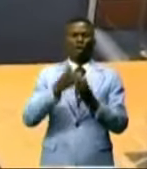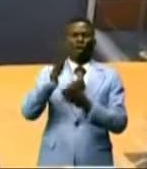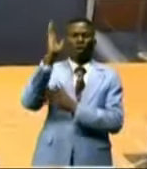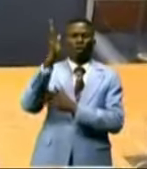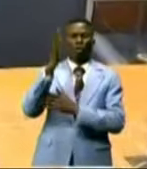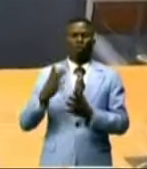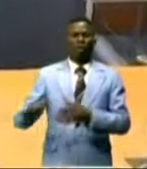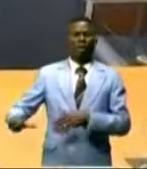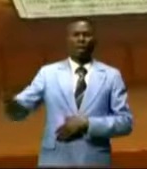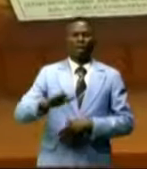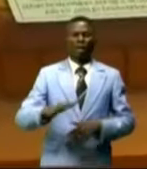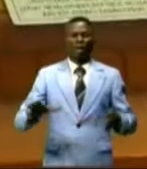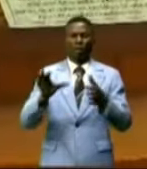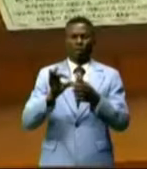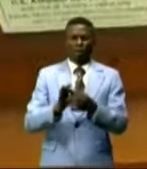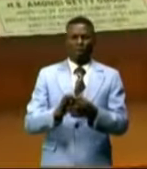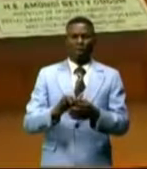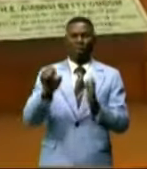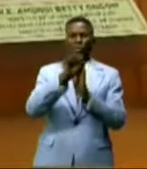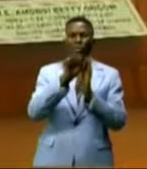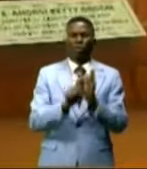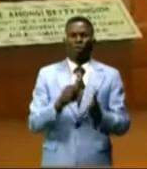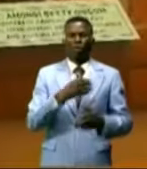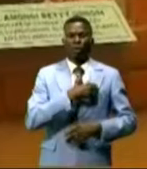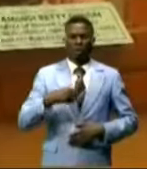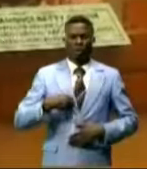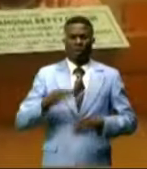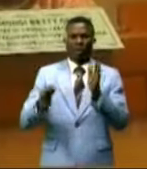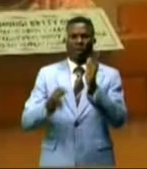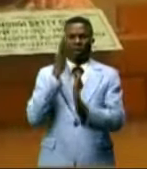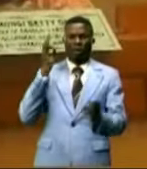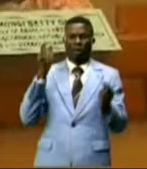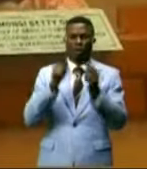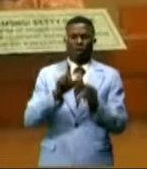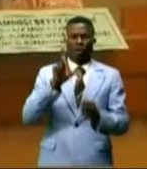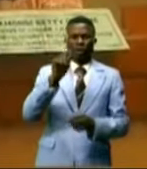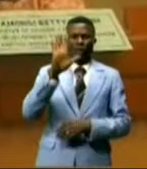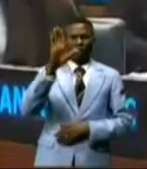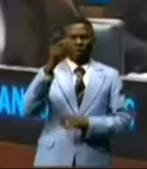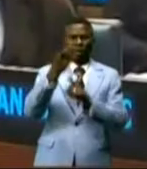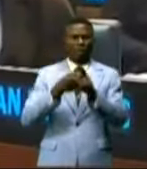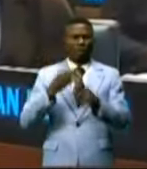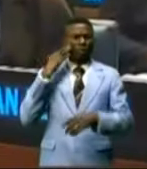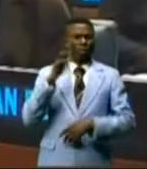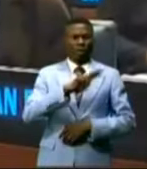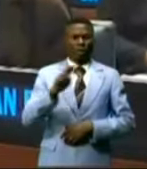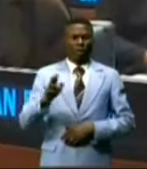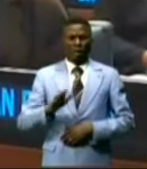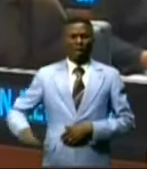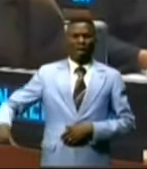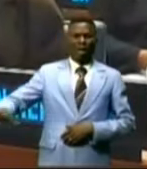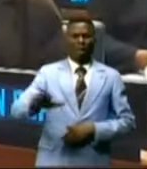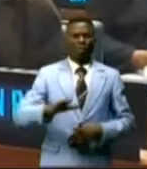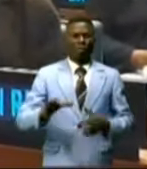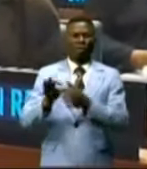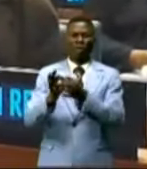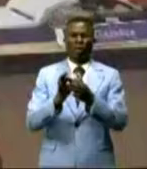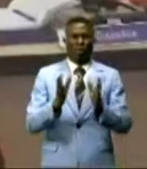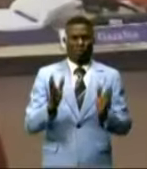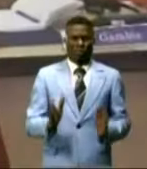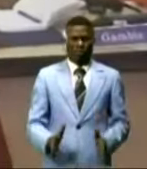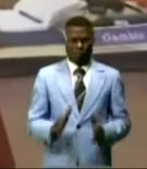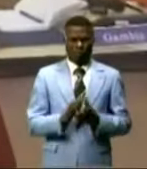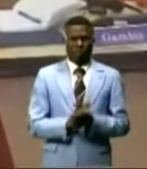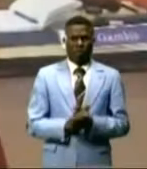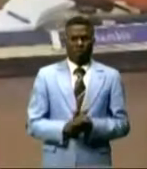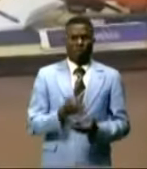Unies sur les statuts de la femme qui se tient du 13 au 25 mars 2024 à New York aux États-Unis d'Amérique. Appelée à